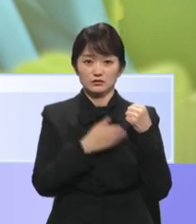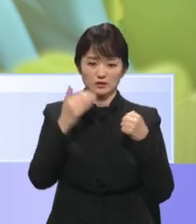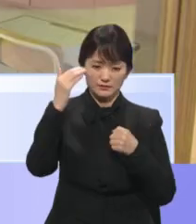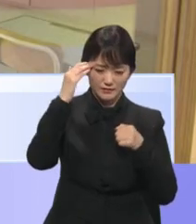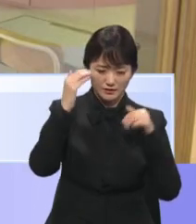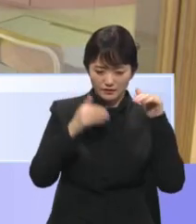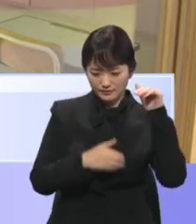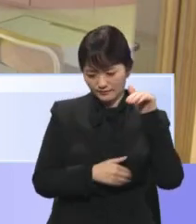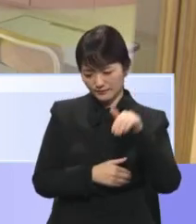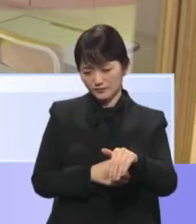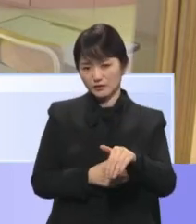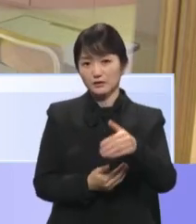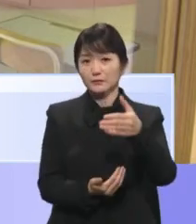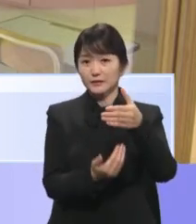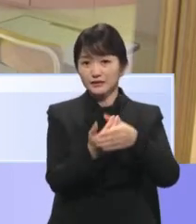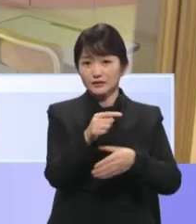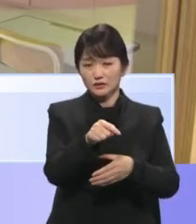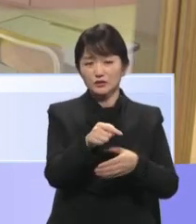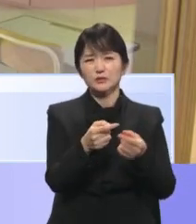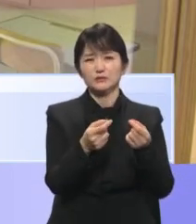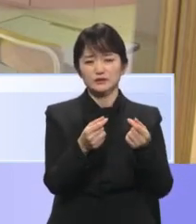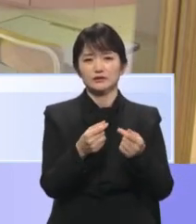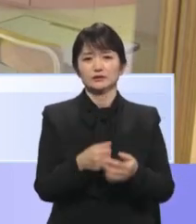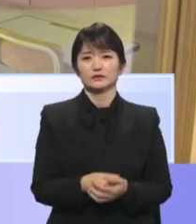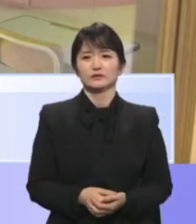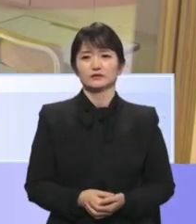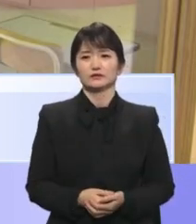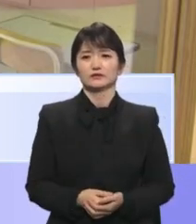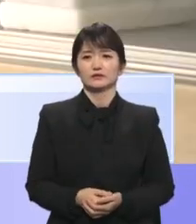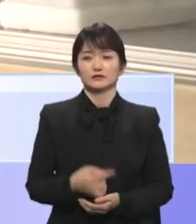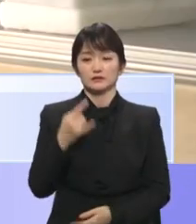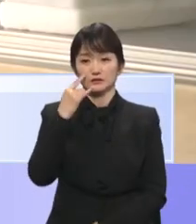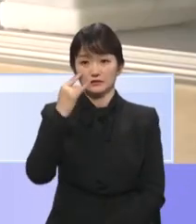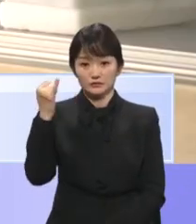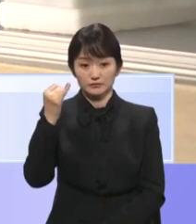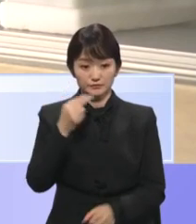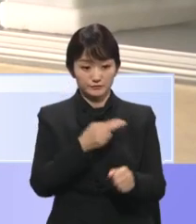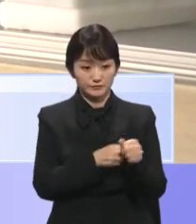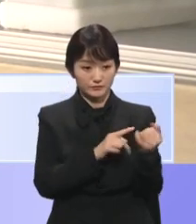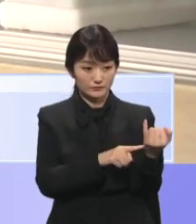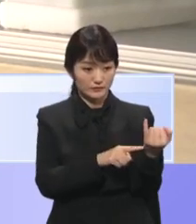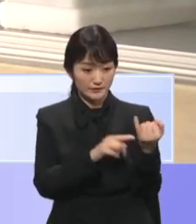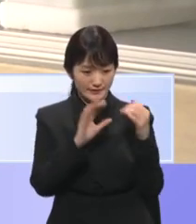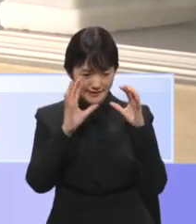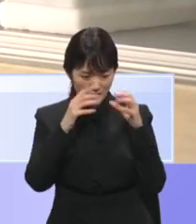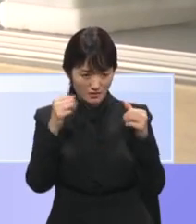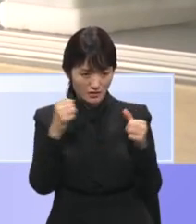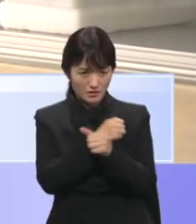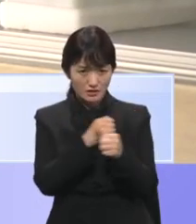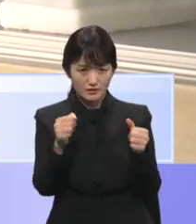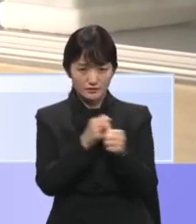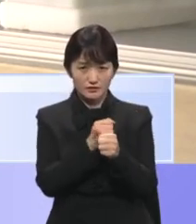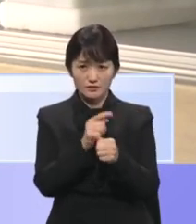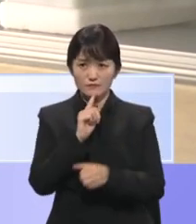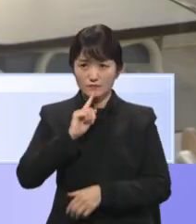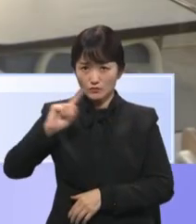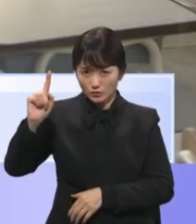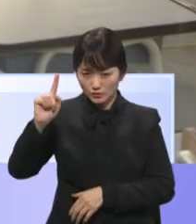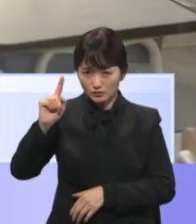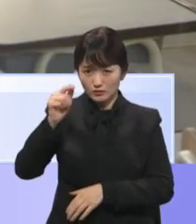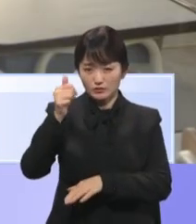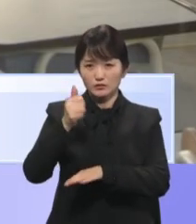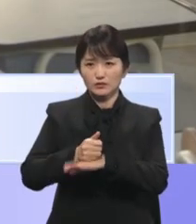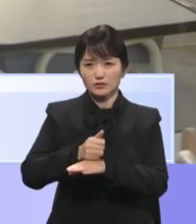그런 것들의 어떤 전형적인 사안입니다 심지어이 학부모가이 선생님을 상대로 아동학대 고소까지 했다가 결국에 무혐